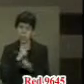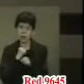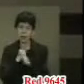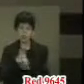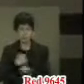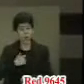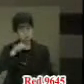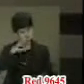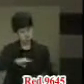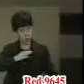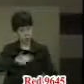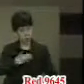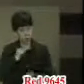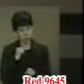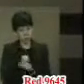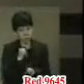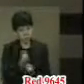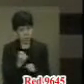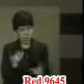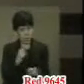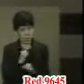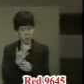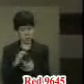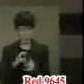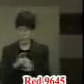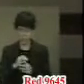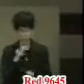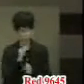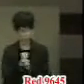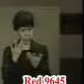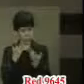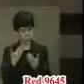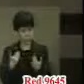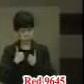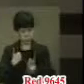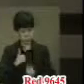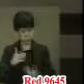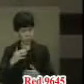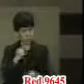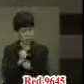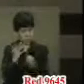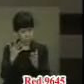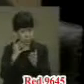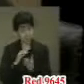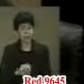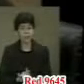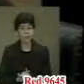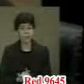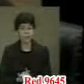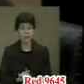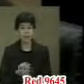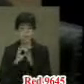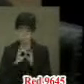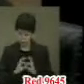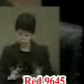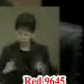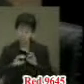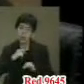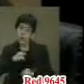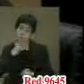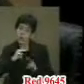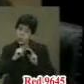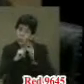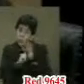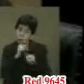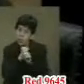าตัวเองแล้วว่าผมไม่ได้ทำอย่างท่านสมาชิกจุรินทร์ รักษาวิสิทธิ์ว่ากล่าวผมเลยแล้วก็ข้อสำคัญที่สุดคือต้องพิสูจน์